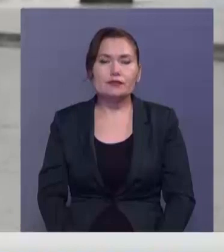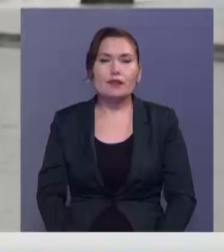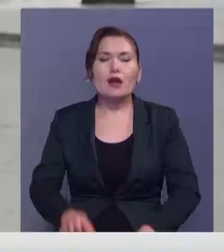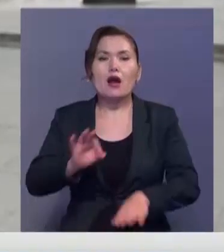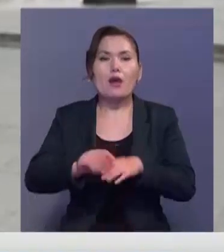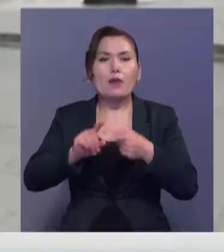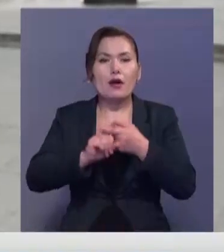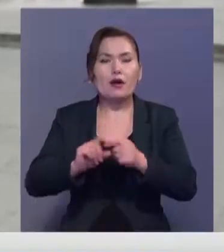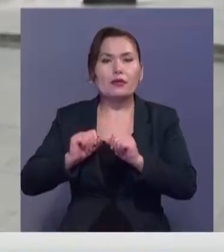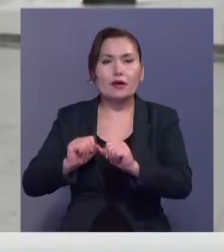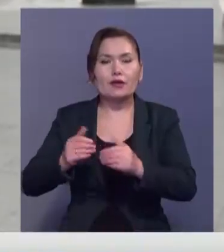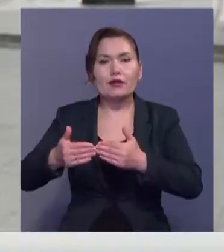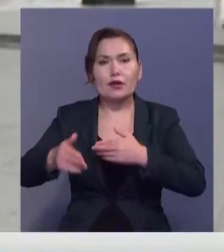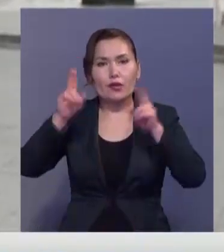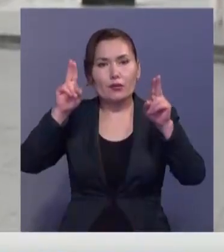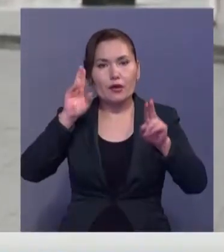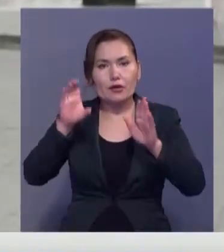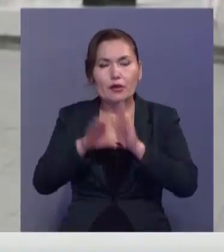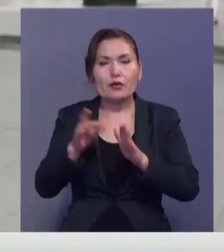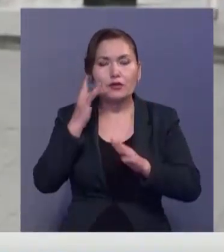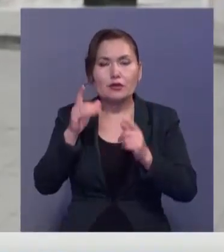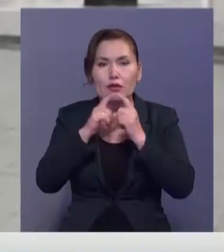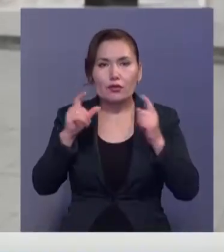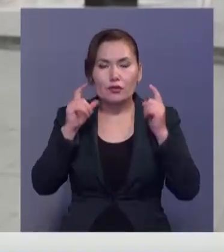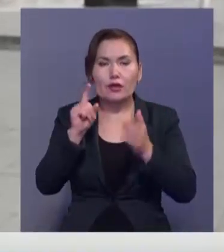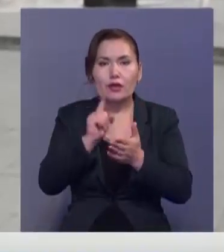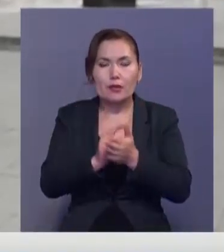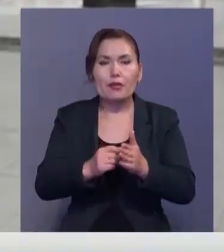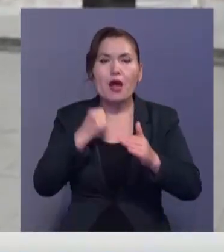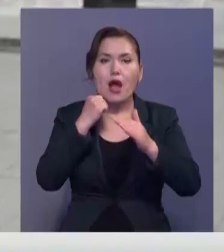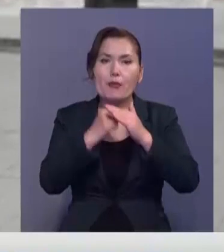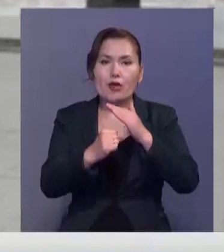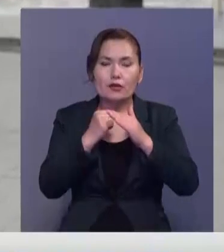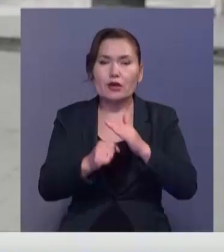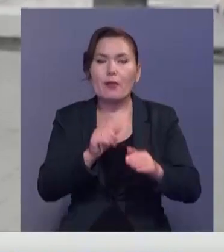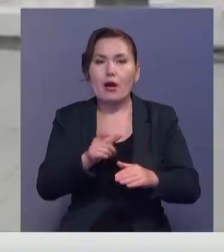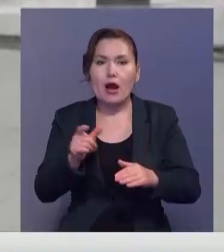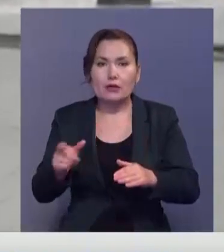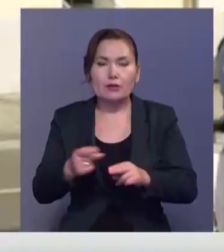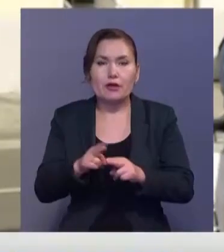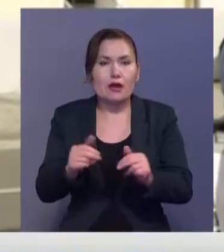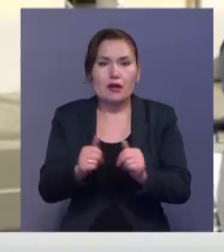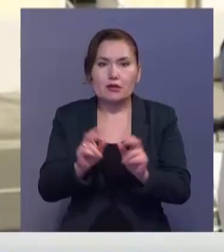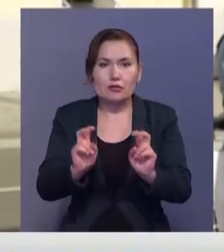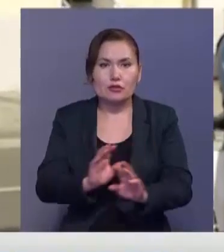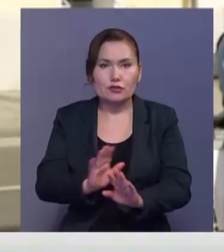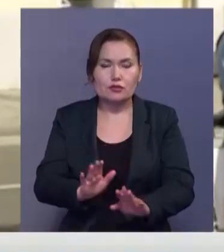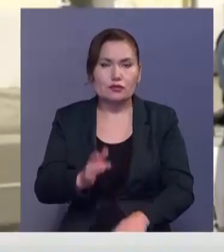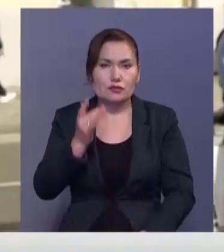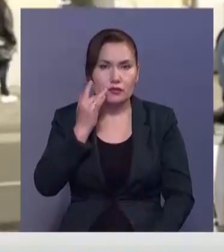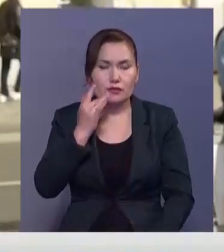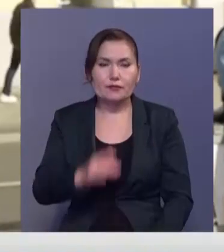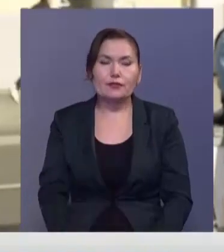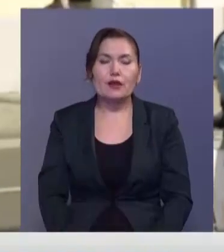Вирустан қорғану үшін арақашықтықты сақтап, бетперде тағып жүрем. Метрода адамдар отырса, тұрып тұруға тырысамын.